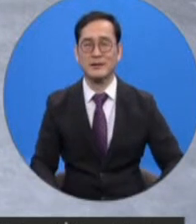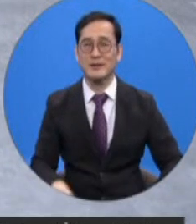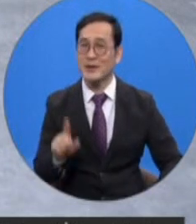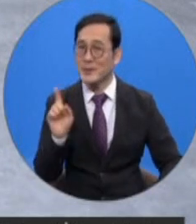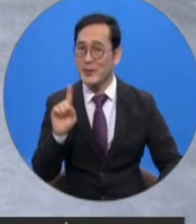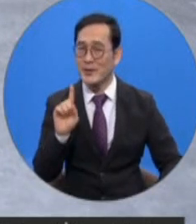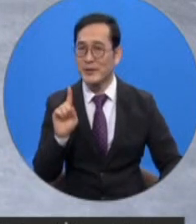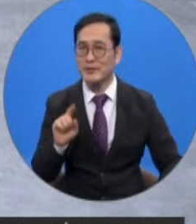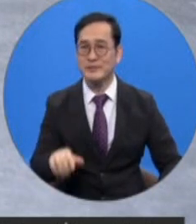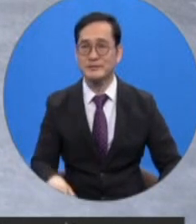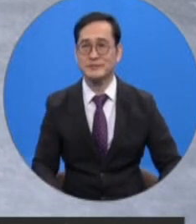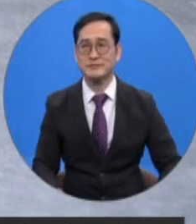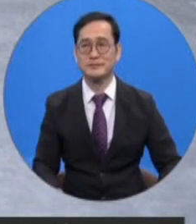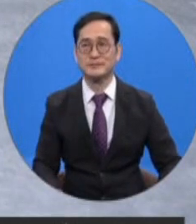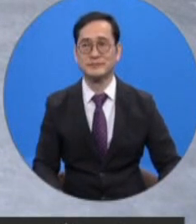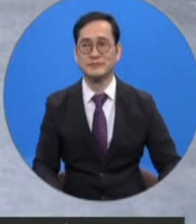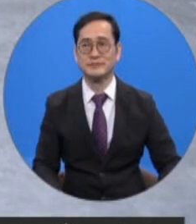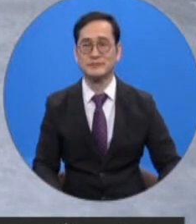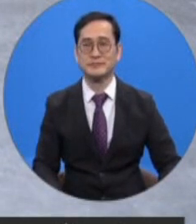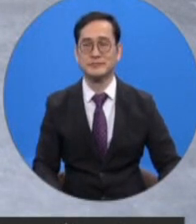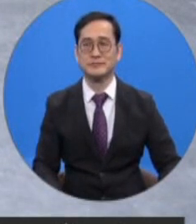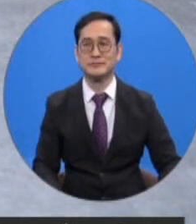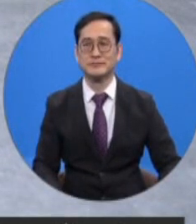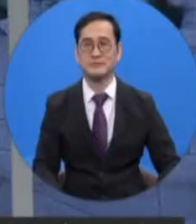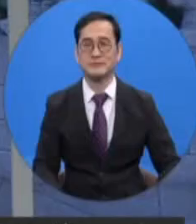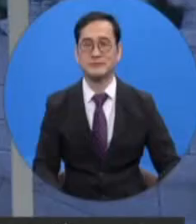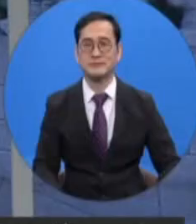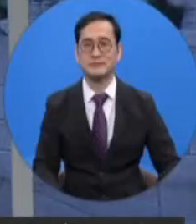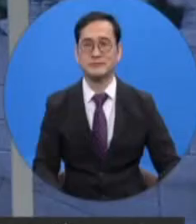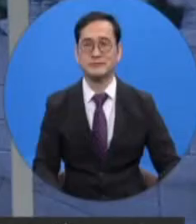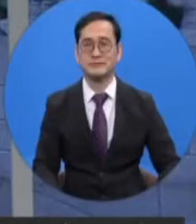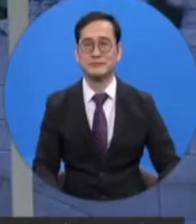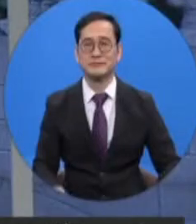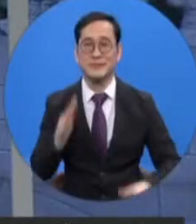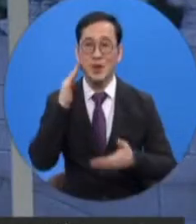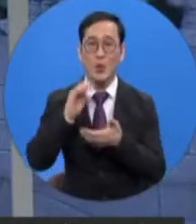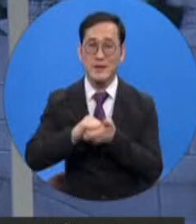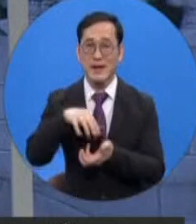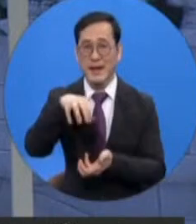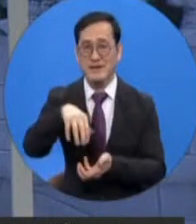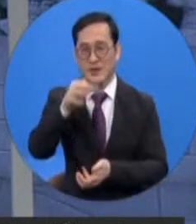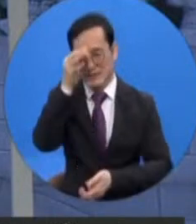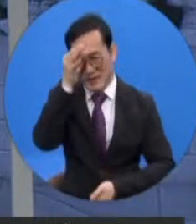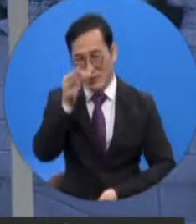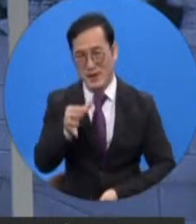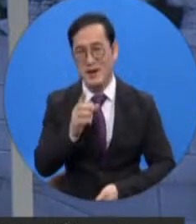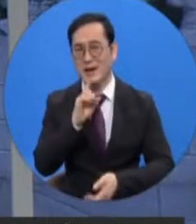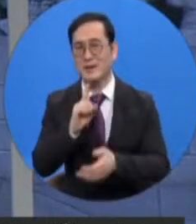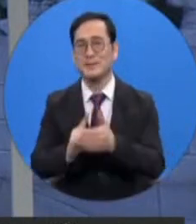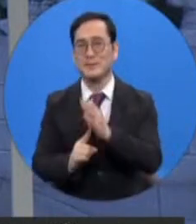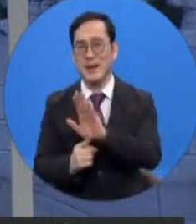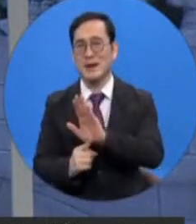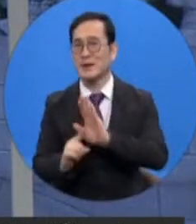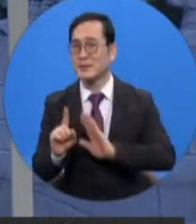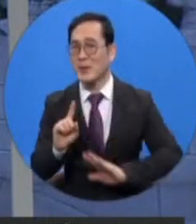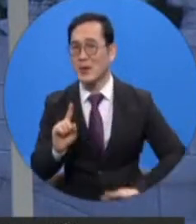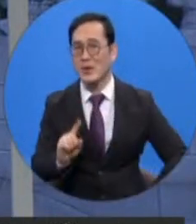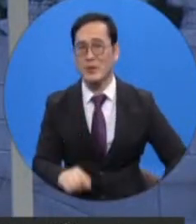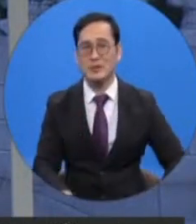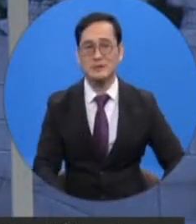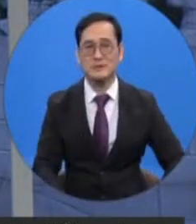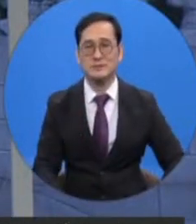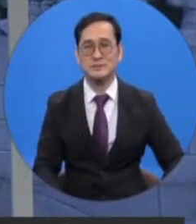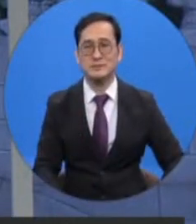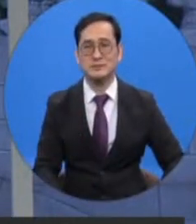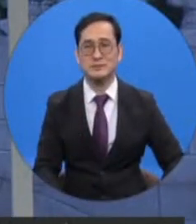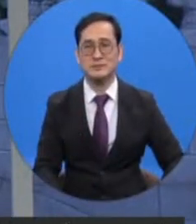그런데 대변인이 대신 사과를 했습니다. K-방역의 성과, 즉 성과를 홍보할